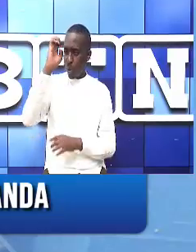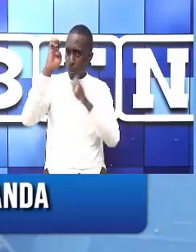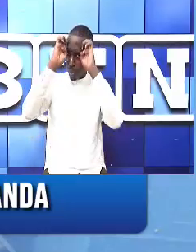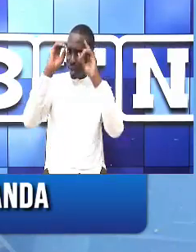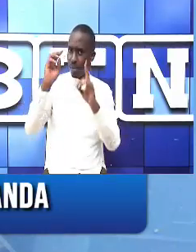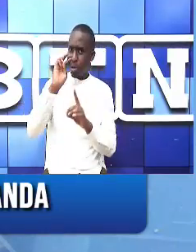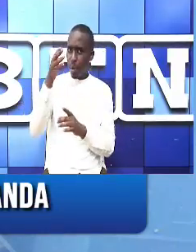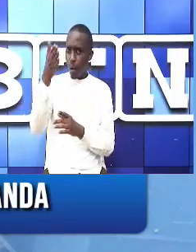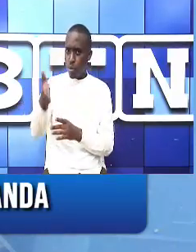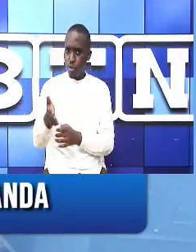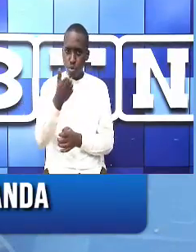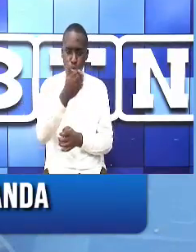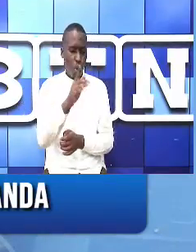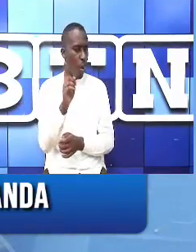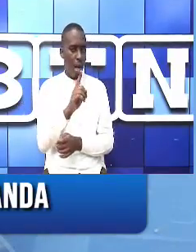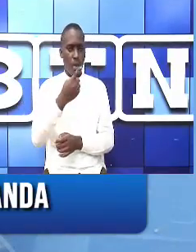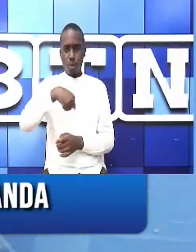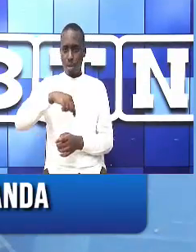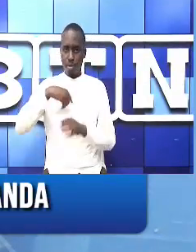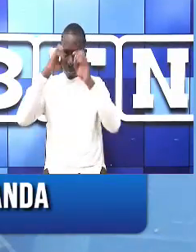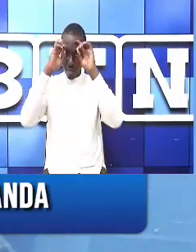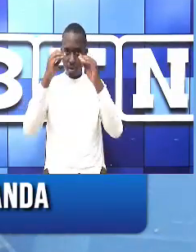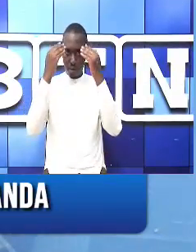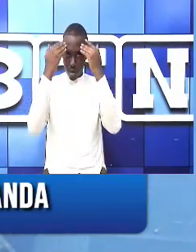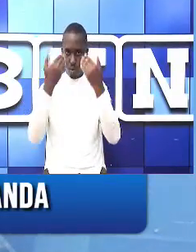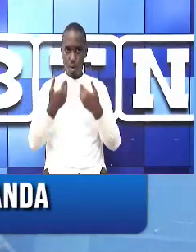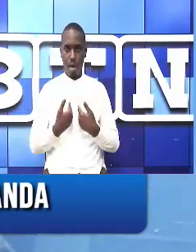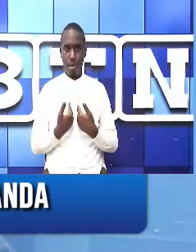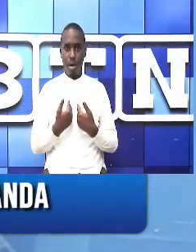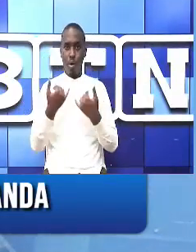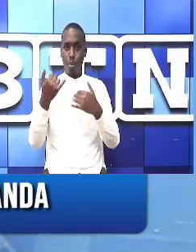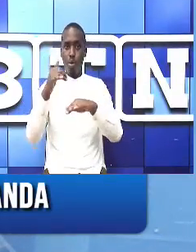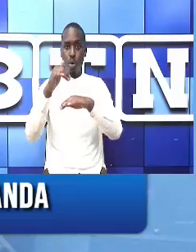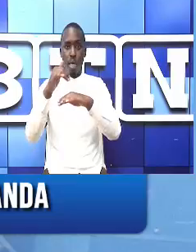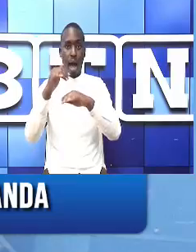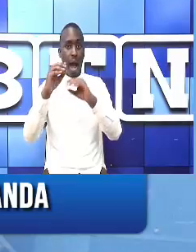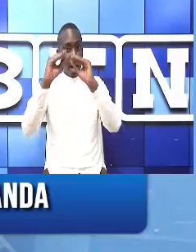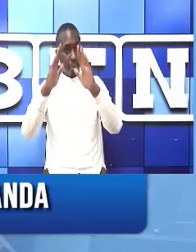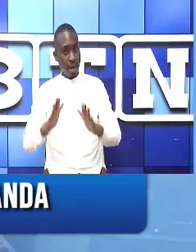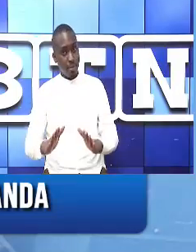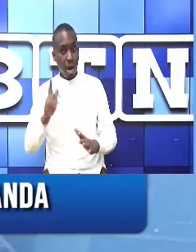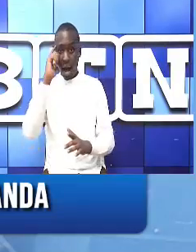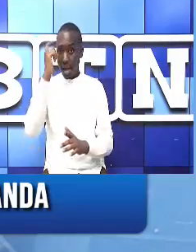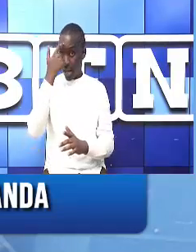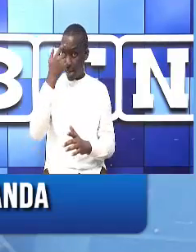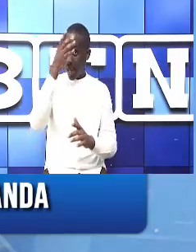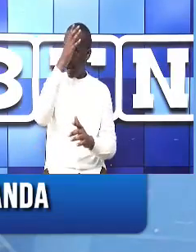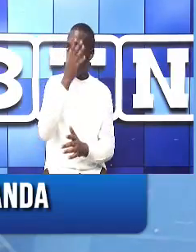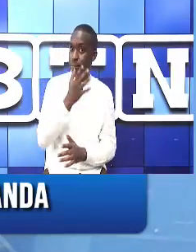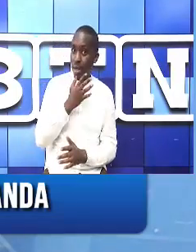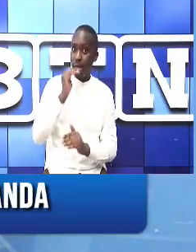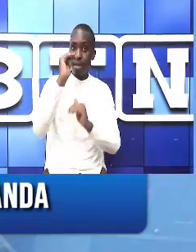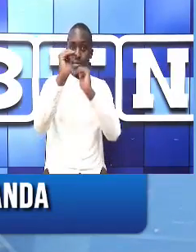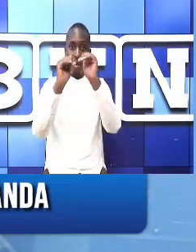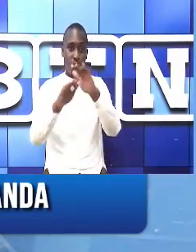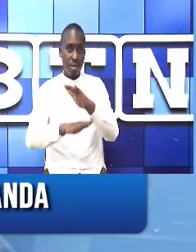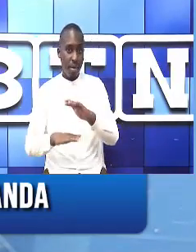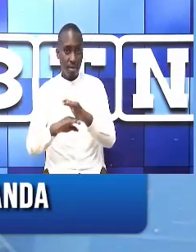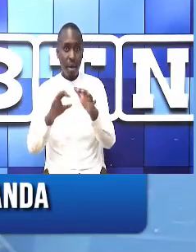ntibumureba hari ababyeyi ariko duhamagara ubungubu hari abarezi hari leta muri rusange hari inzego z'ibanze